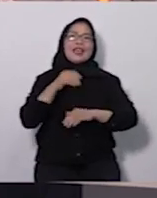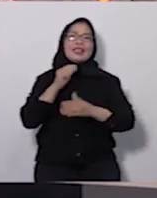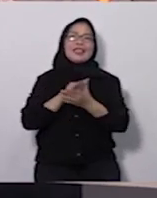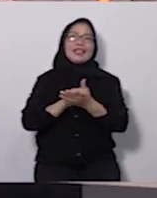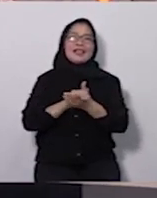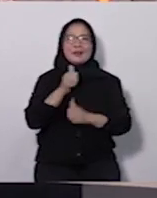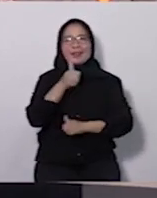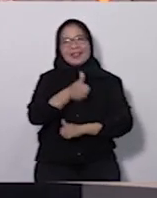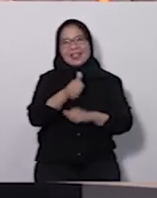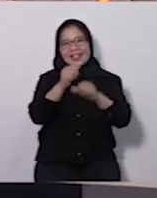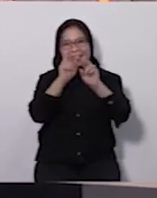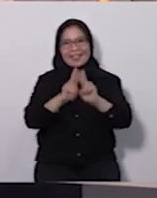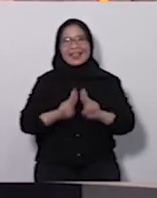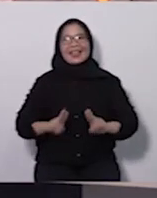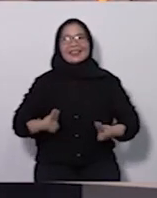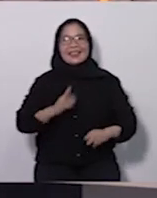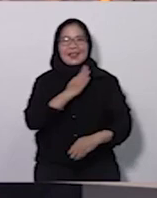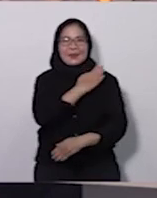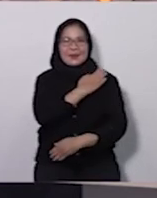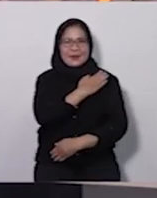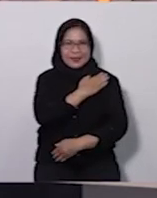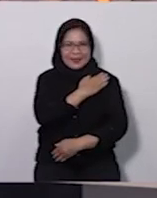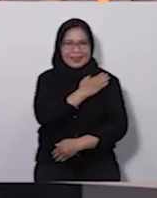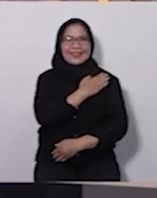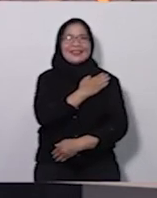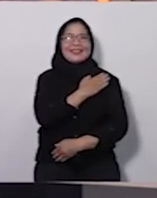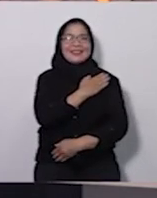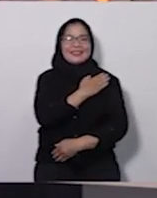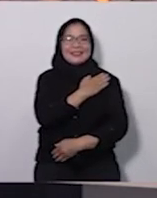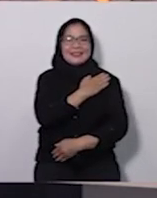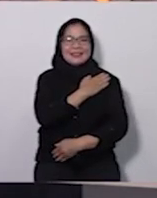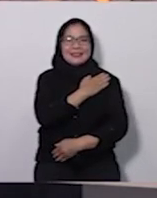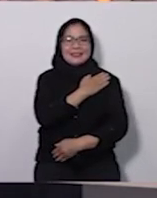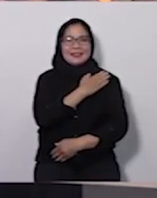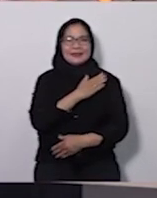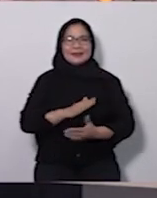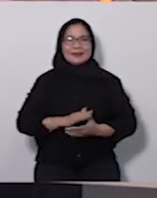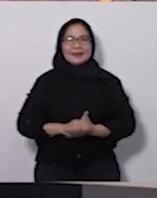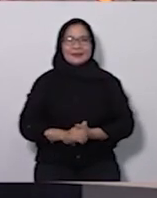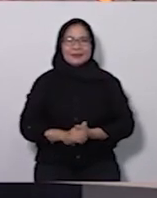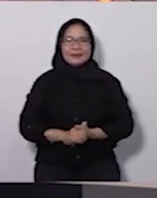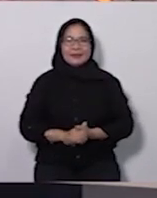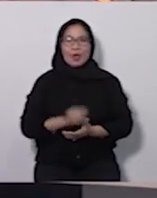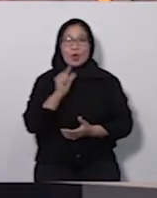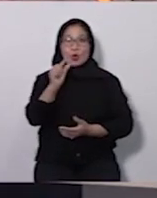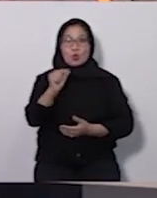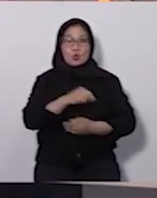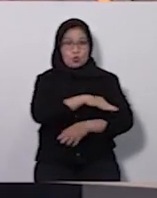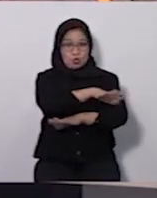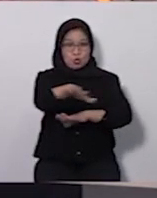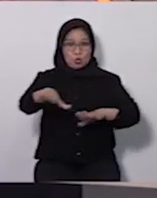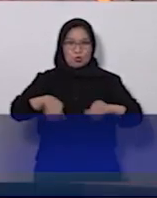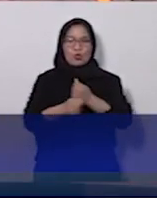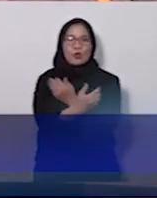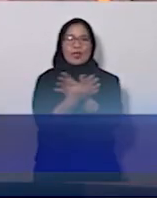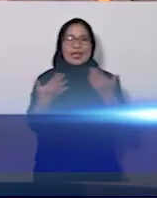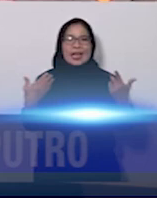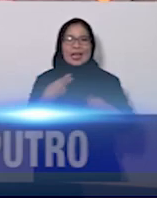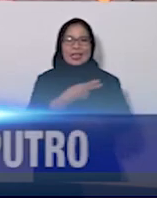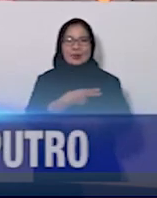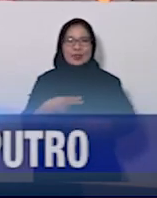budaya salam kebajikan salam presisi Kepada seluruh masyarakat Indonesia